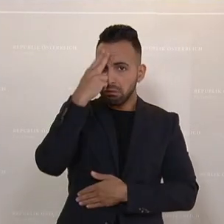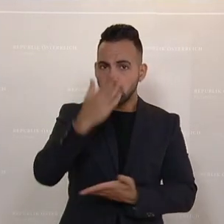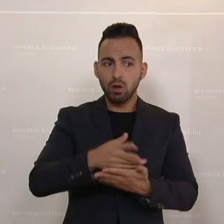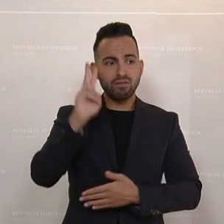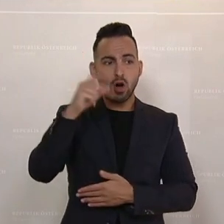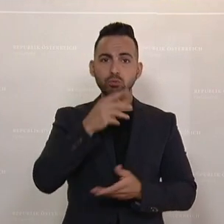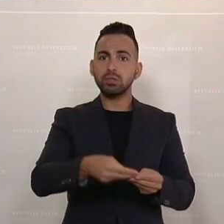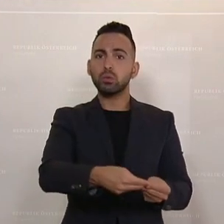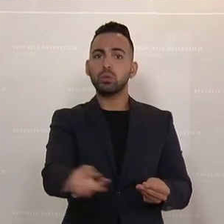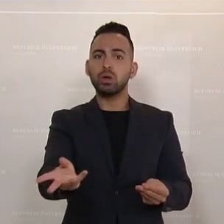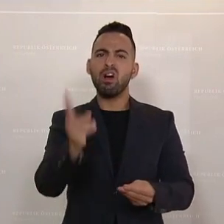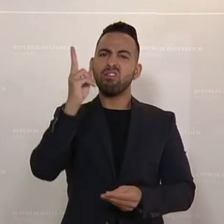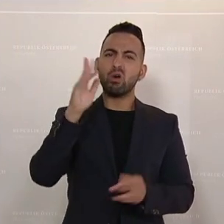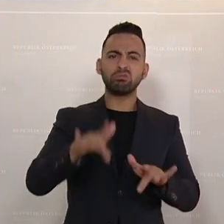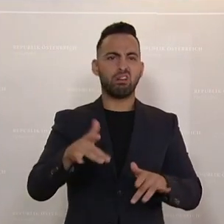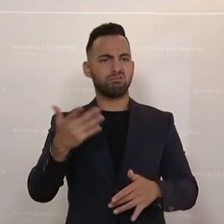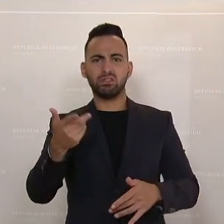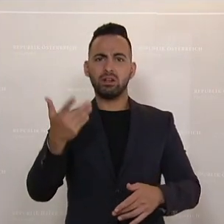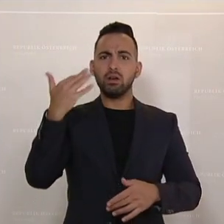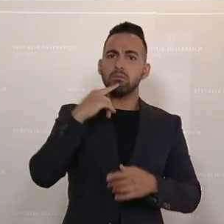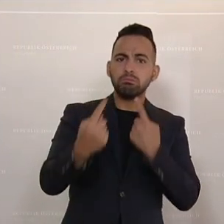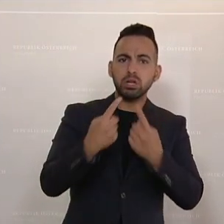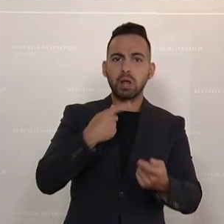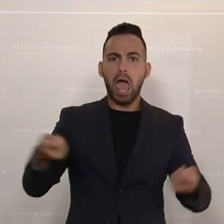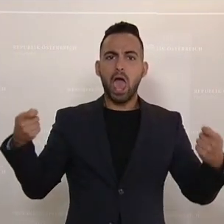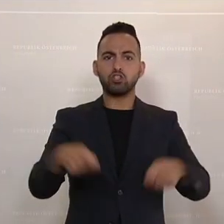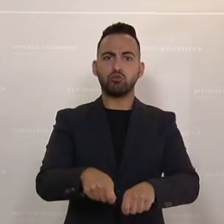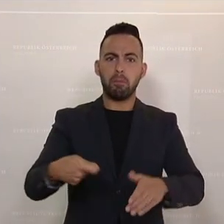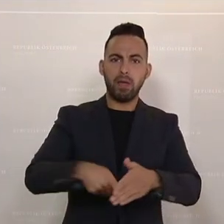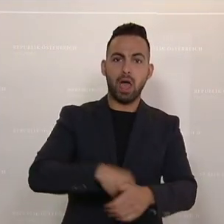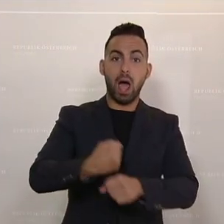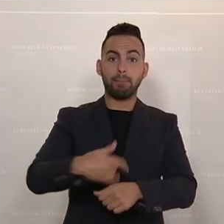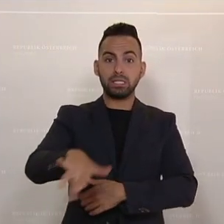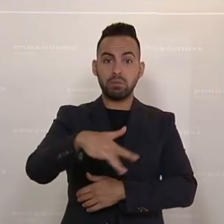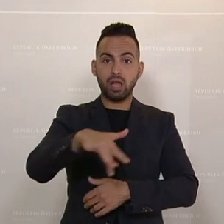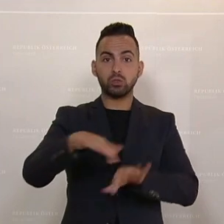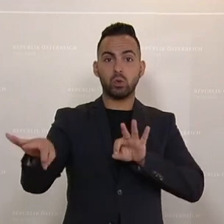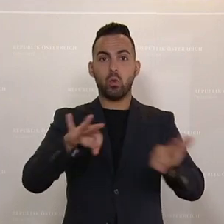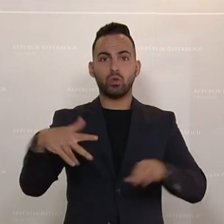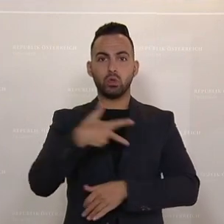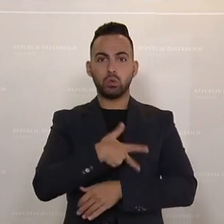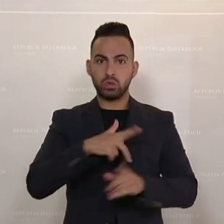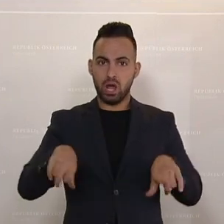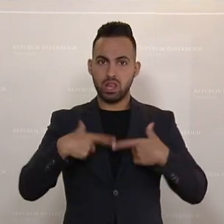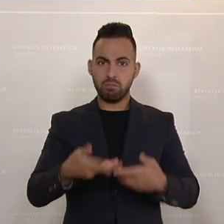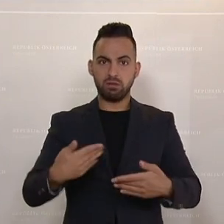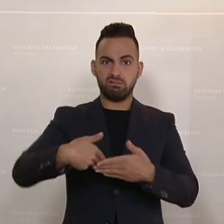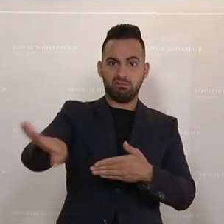Warum redet man stattdessen darum, die Leute wieder einzusperren, sie von ihrem Arbeitsplatz oder vielleicht zumindest vom Sozialleben fernzuhalten, sie